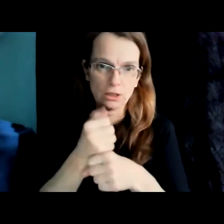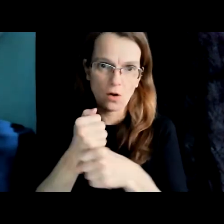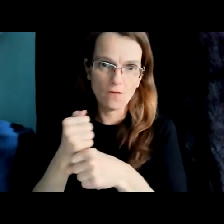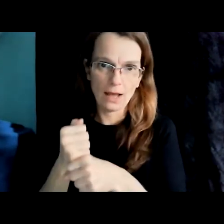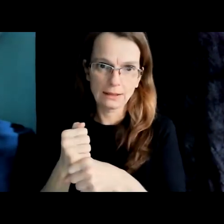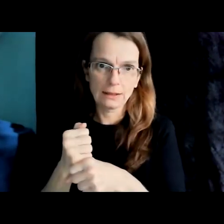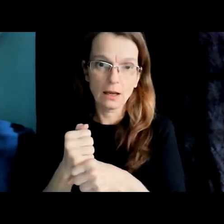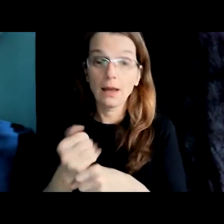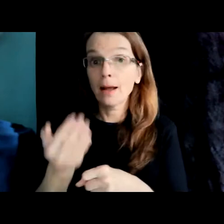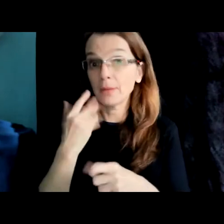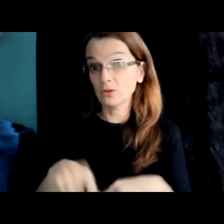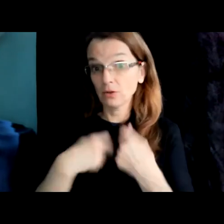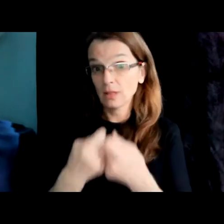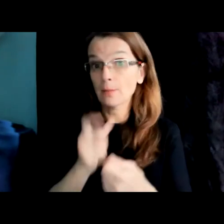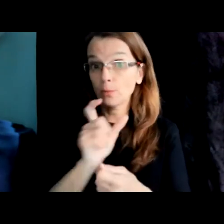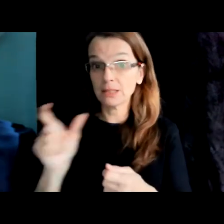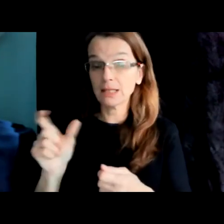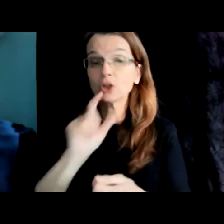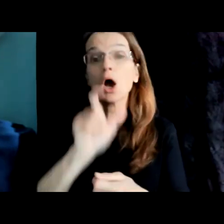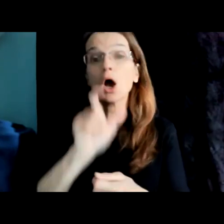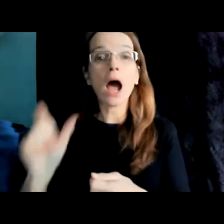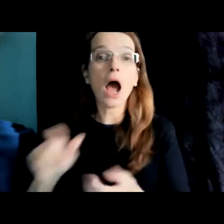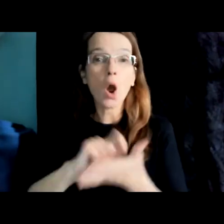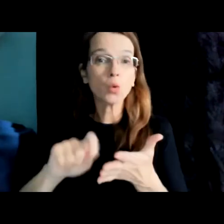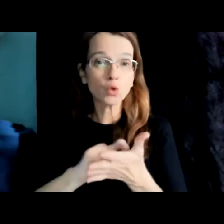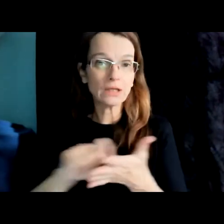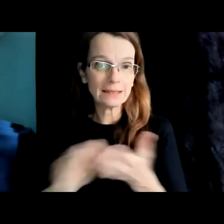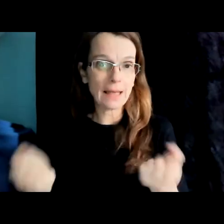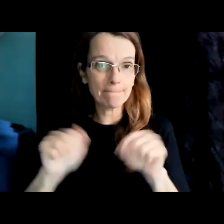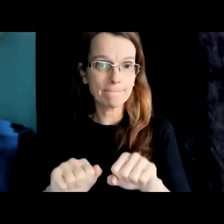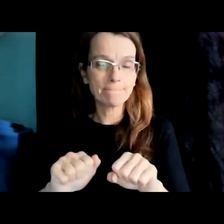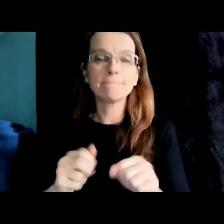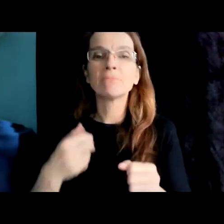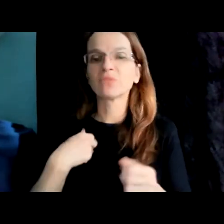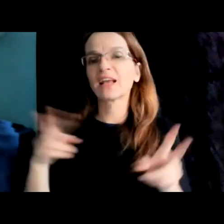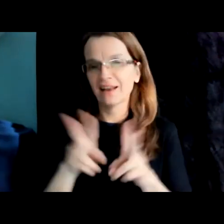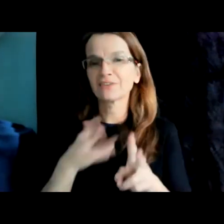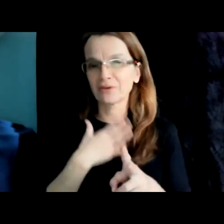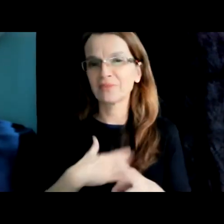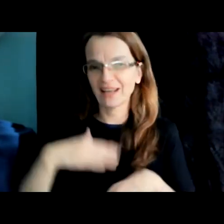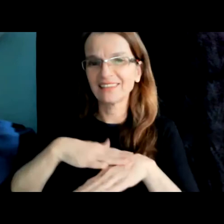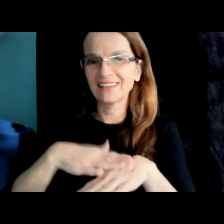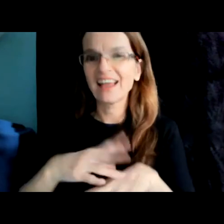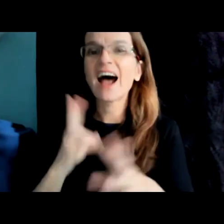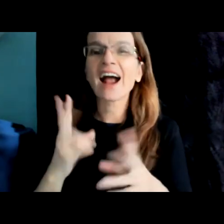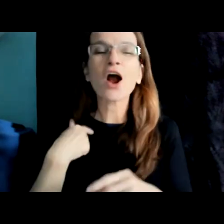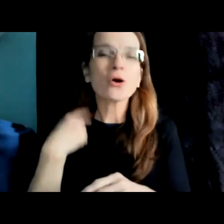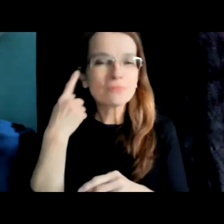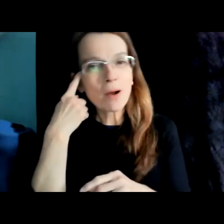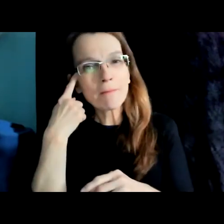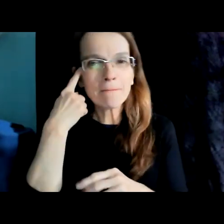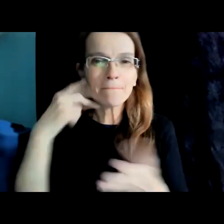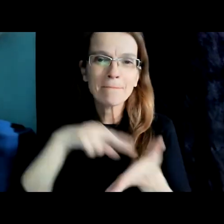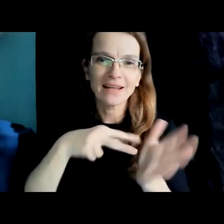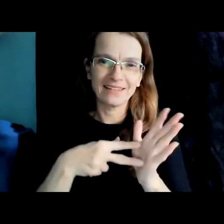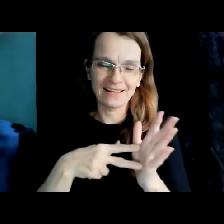Preden predamo besedo avtoricam monografije, naj vas še jaz na kratko seznanim, kako smo si zamislili potek naše